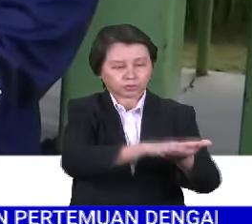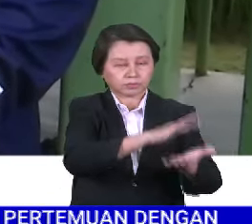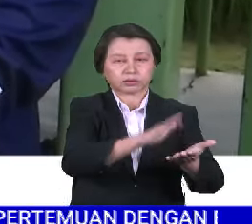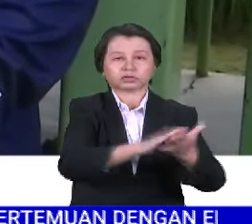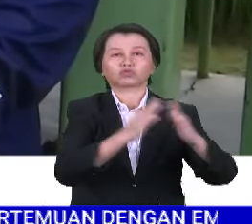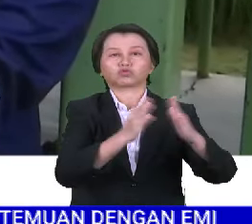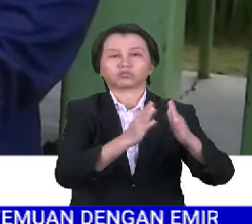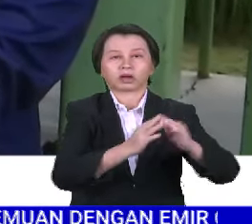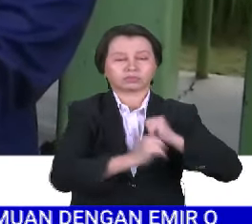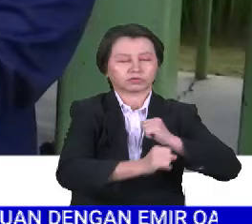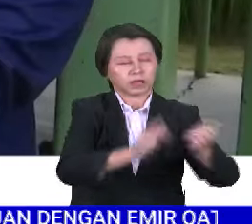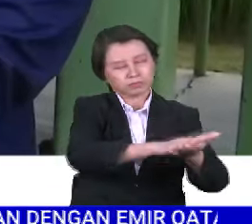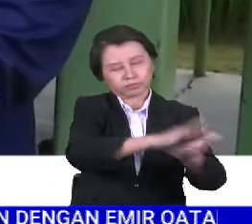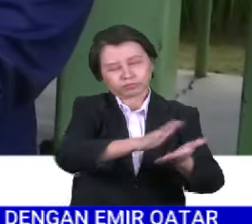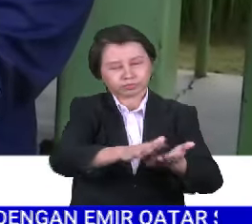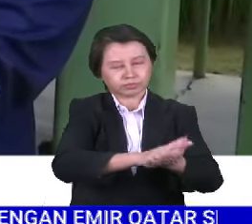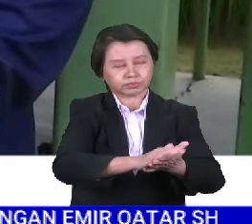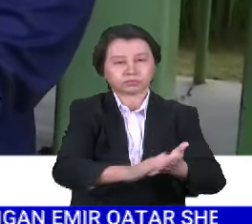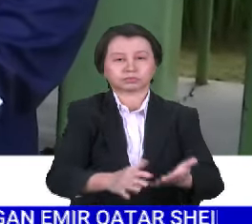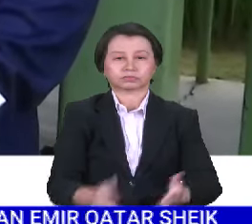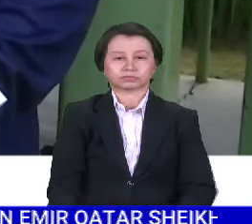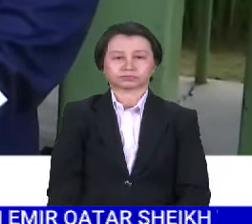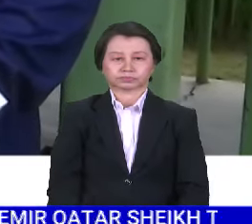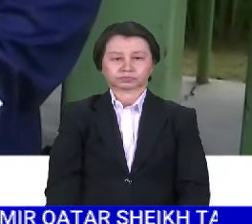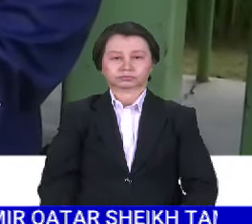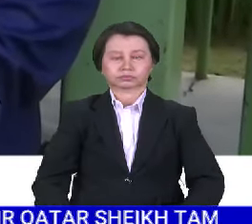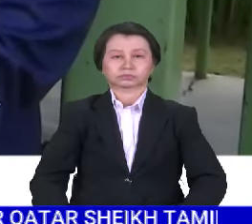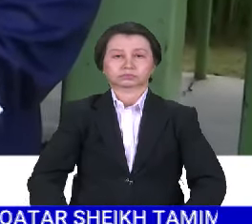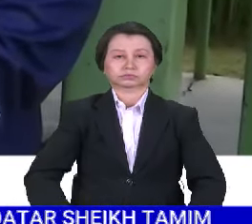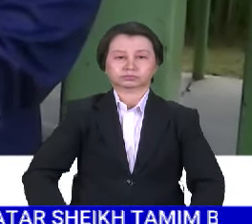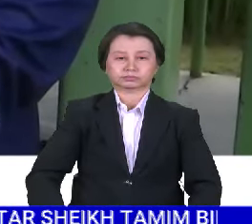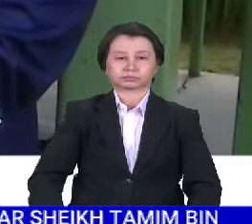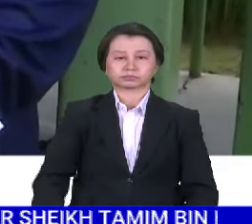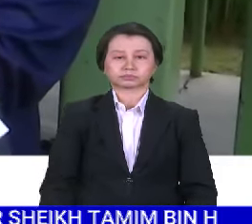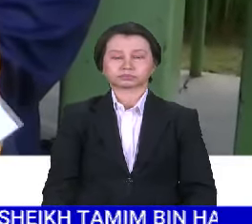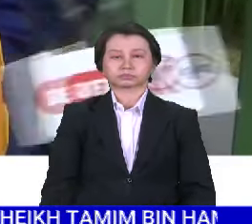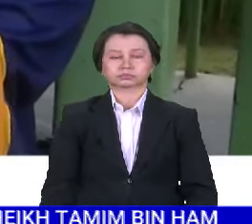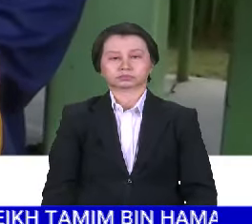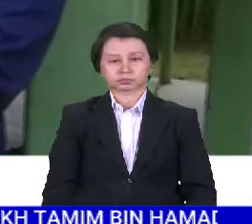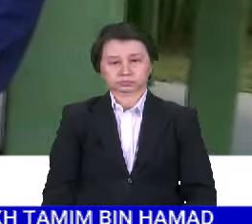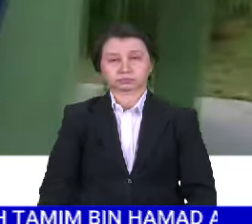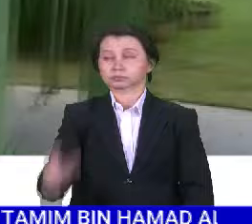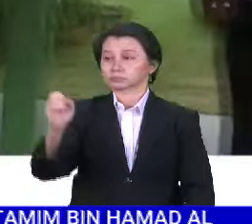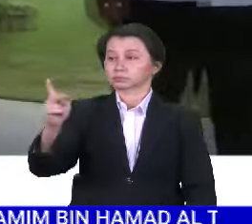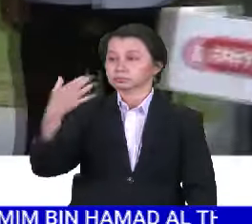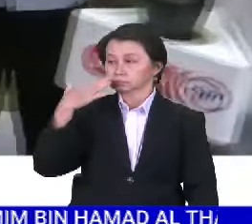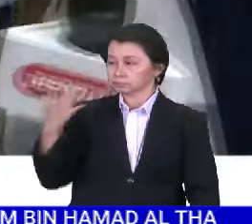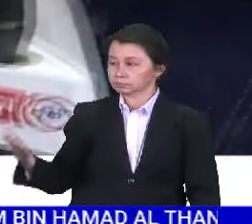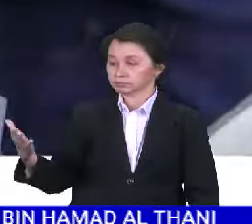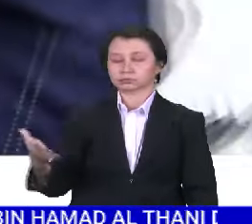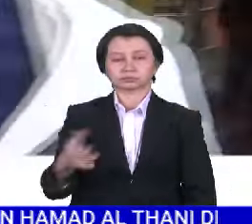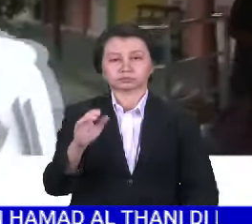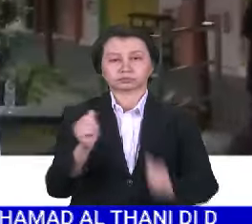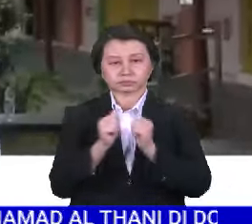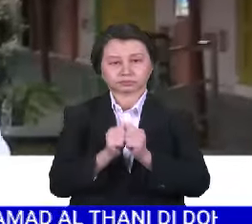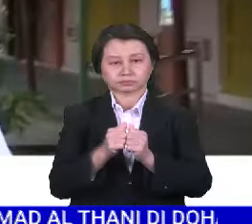membersihkan kediaman mereka lah, dan juga di surau-surau dan masjid-masjid yang terlibat lah dengan banjir. Okey, terima kasih Puan kerana sudi